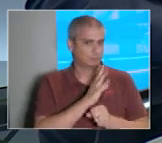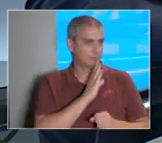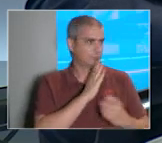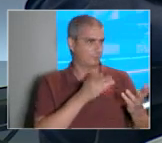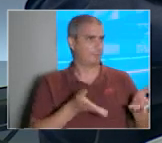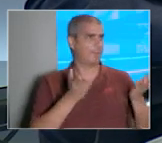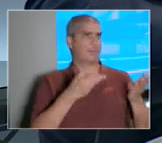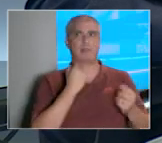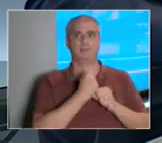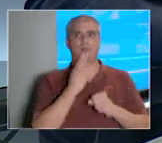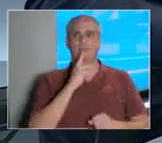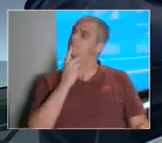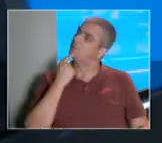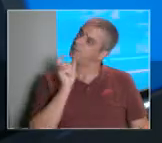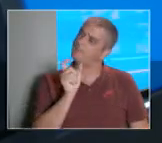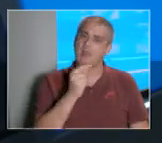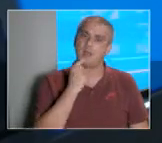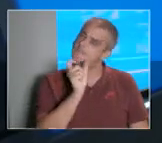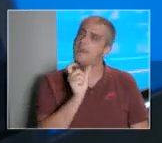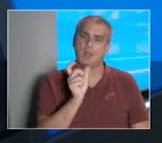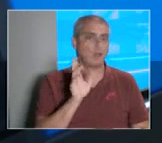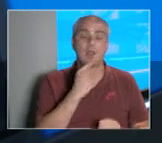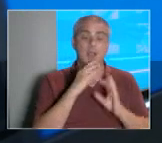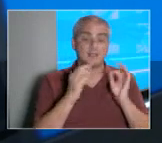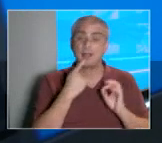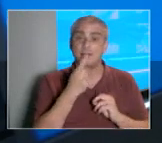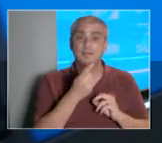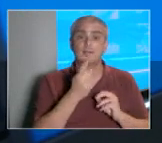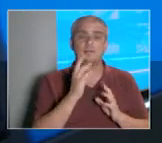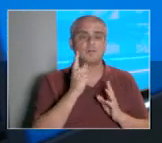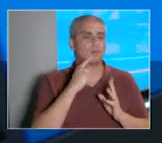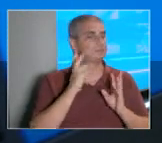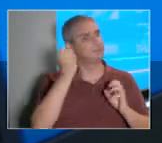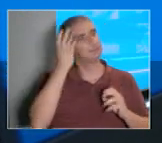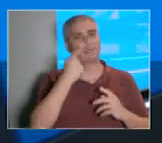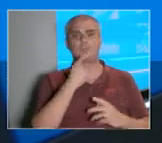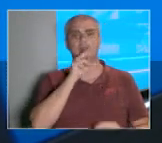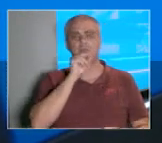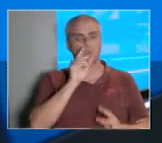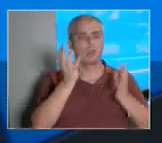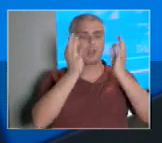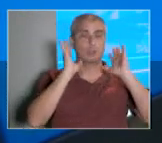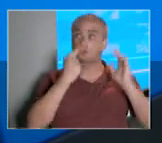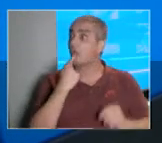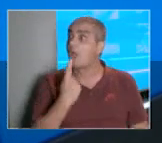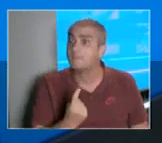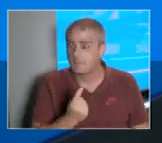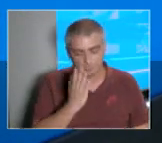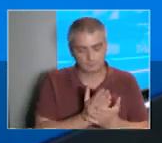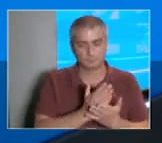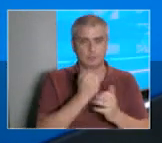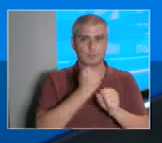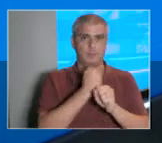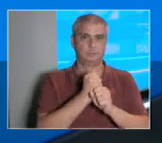הזה לדבר על קיום נדרים. אז בוא נדבר על מילה זו מילה מהפרשה. לא יחל דברו, אומר השפת אמת מלשון חולין. זאת אומרת, דיבור אמור להיות קודש. אמרת משהו, תעמוד